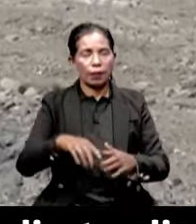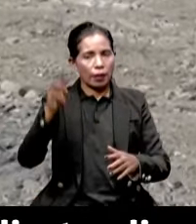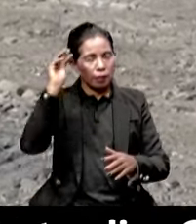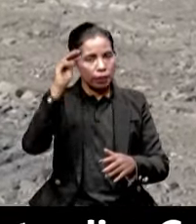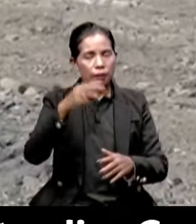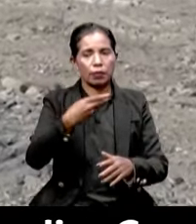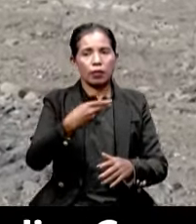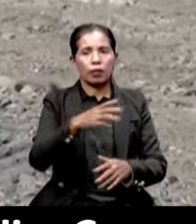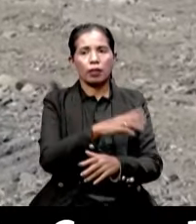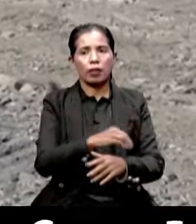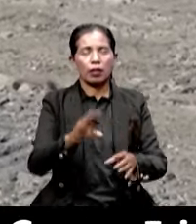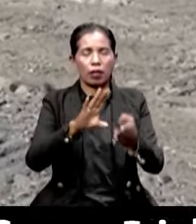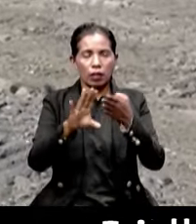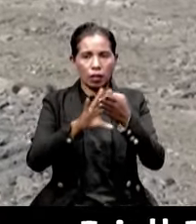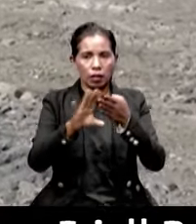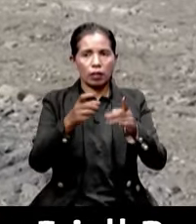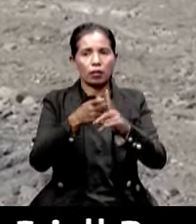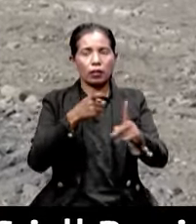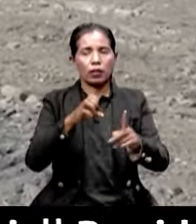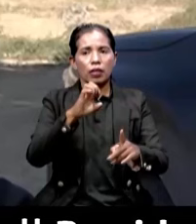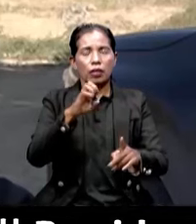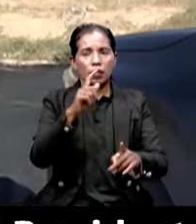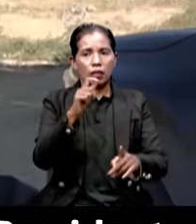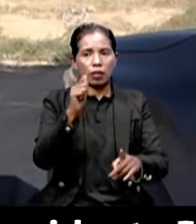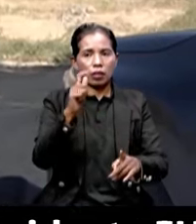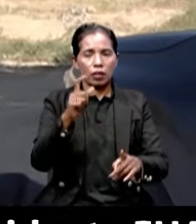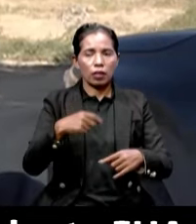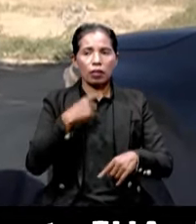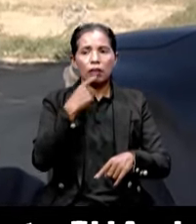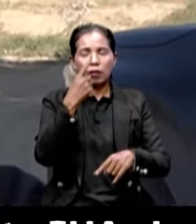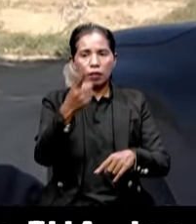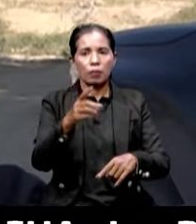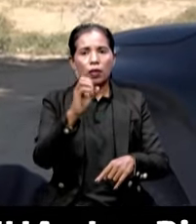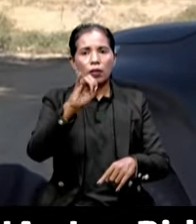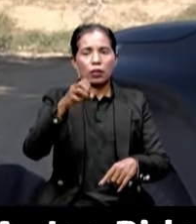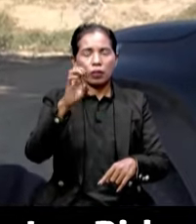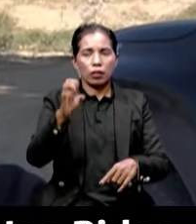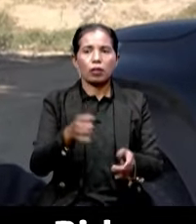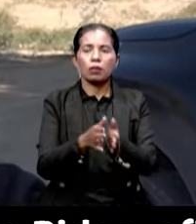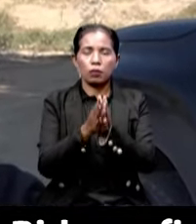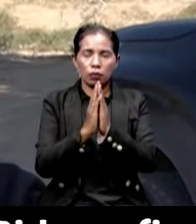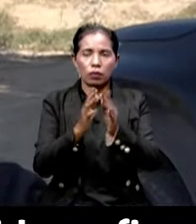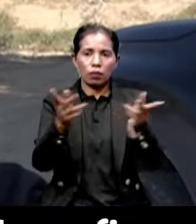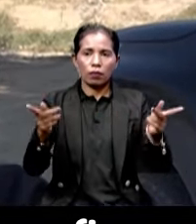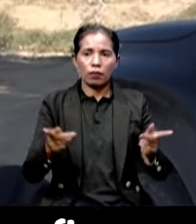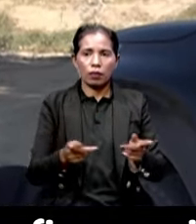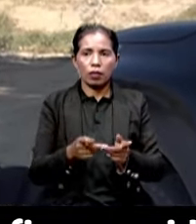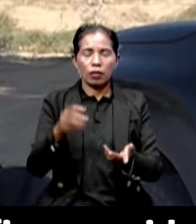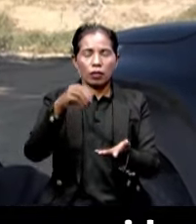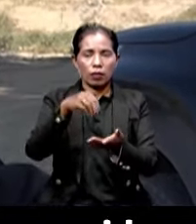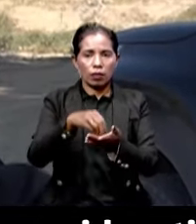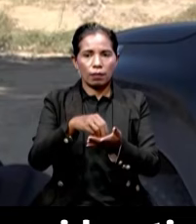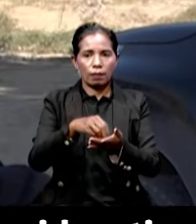baize karta husi estatalnya dirize baize kata atu husu Fatin Fatin para atu aturiza